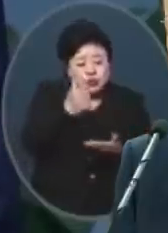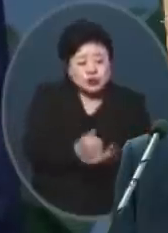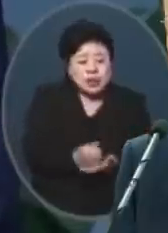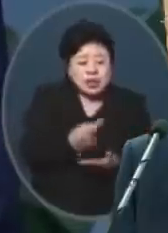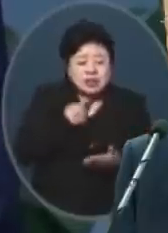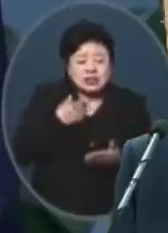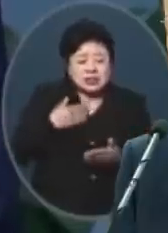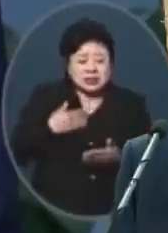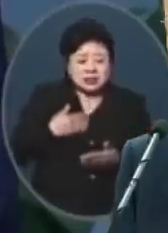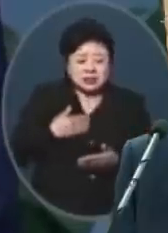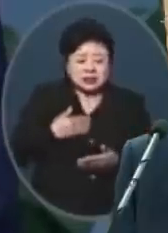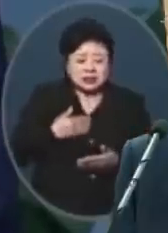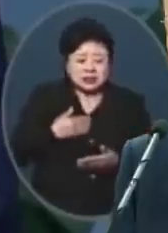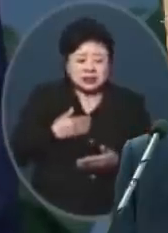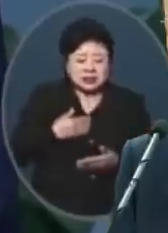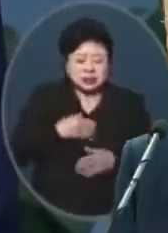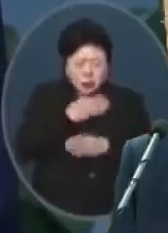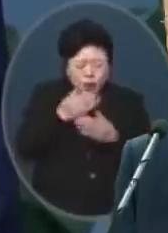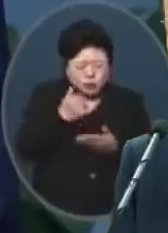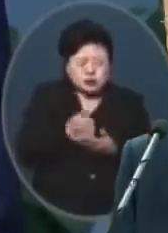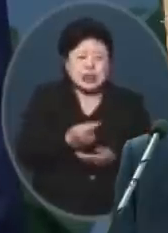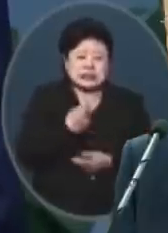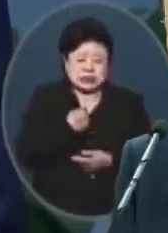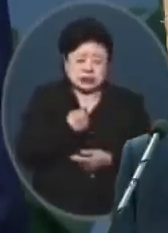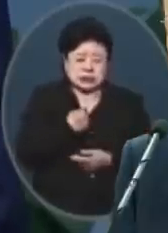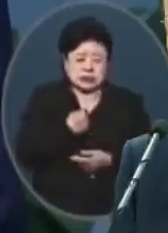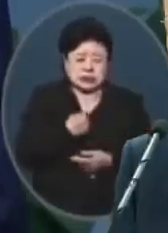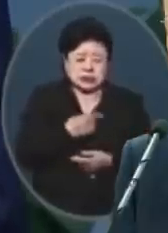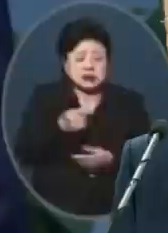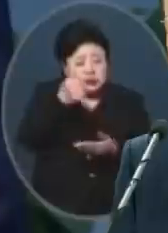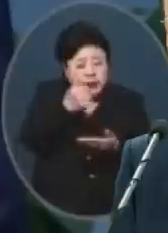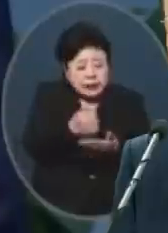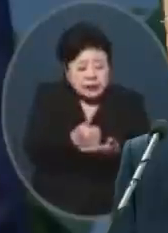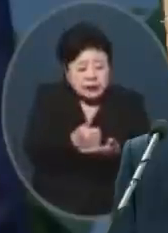죄를 안 지을 수가 그 죄를